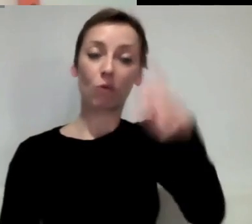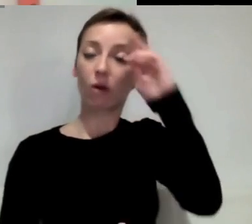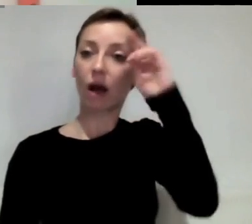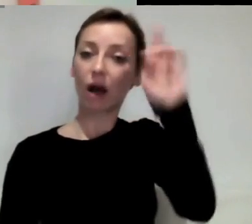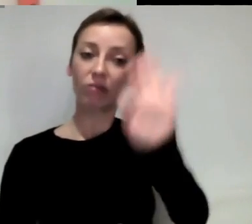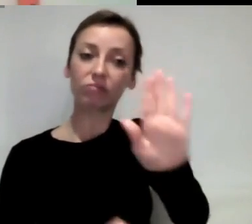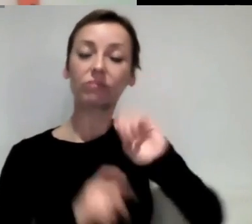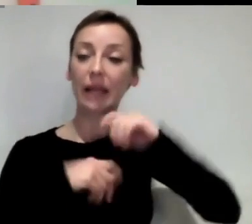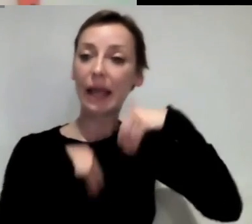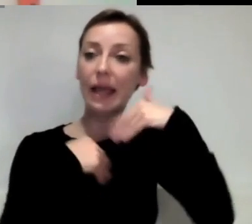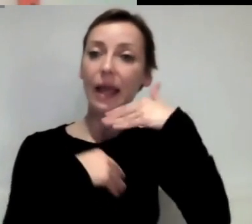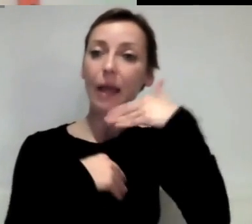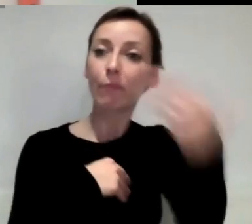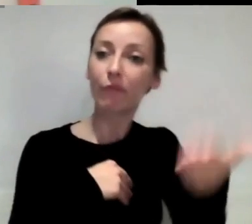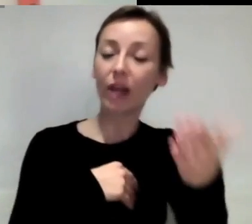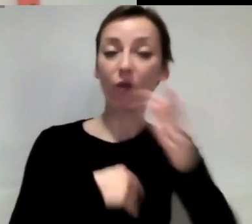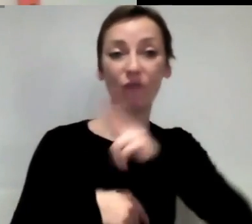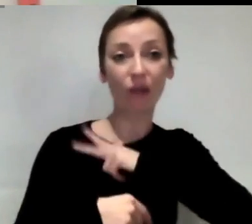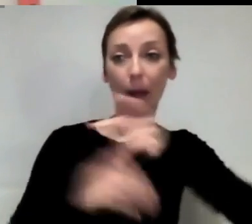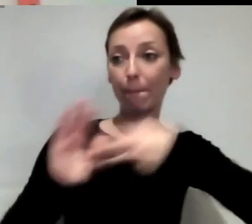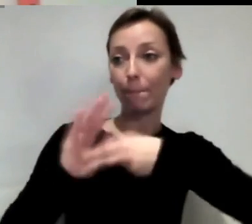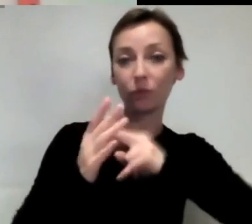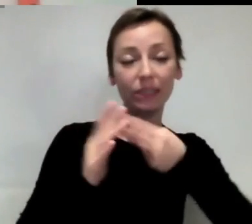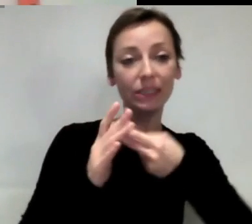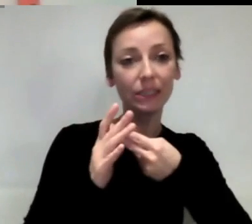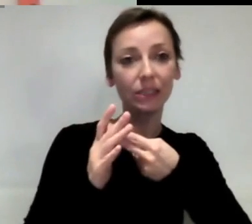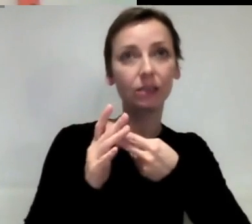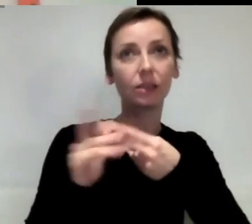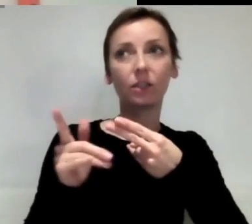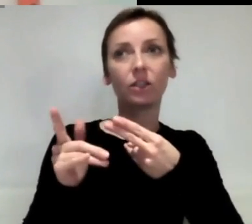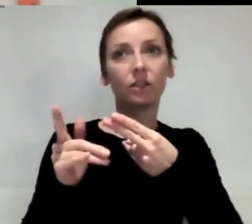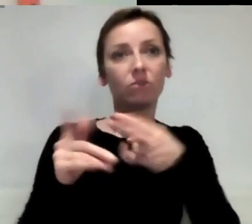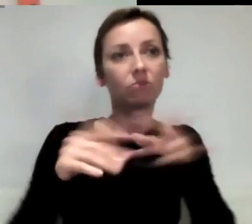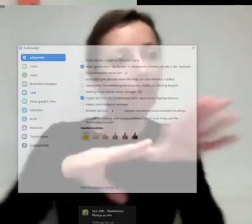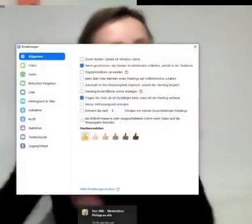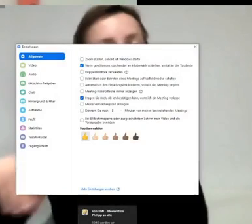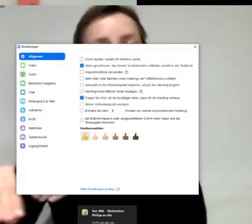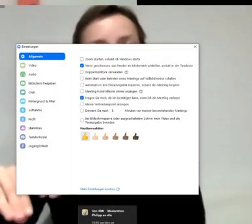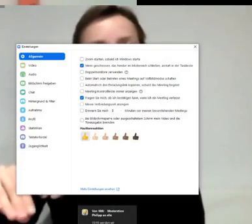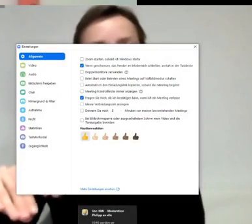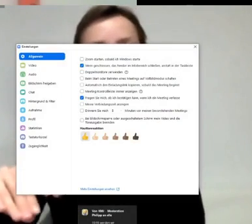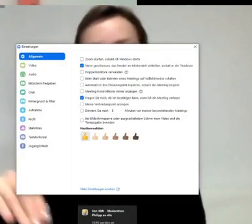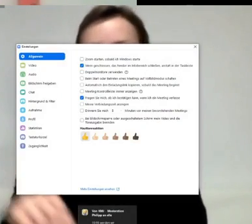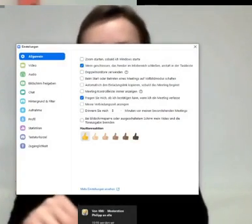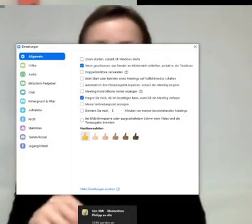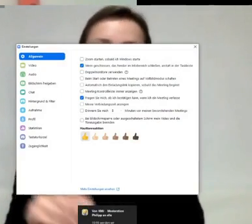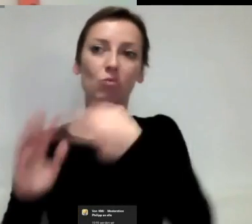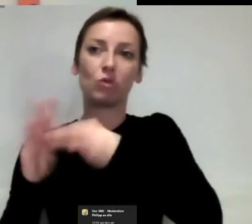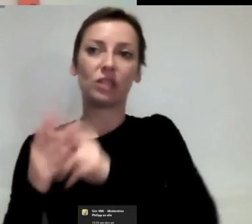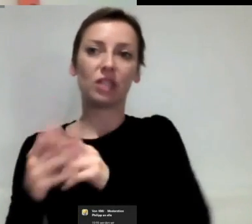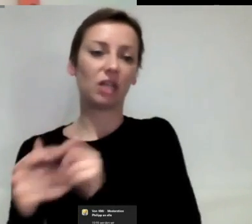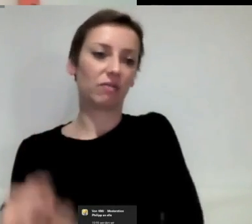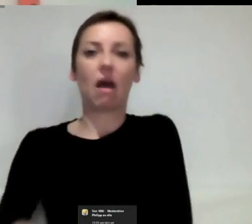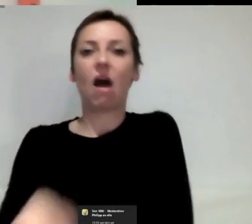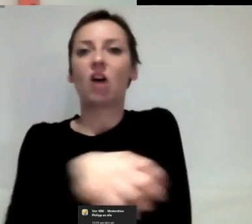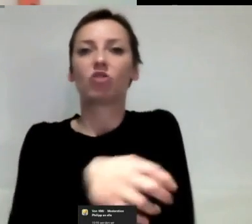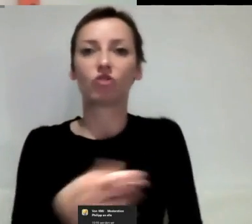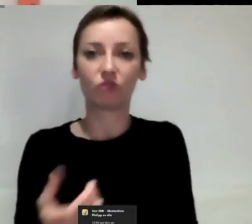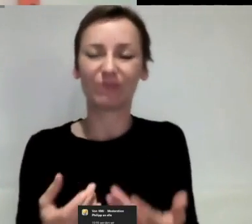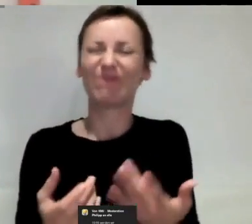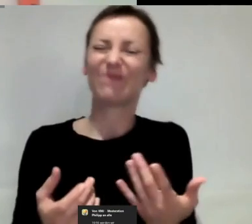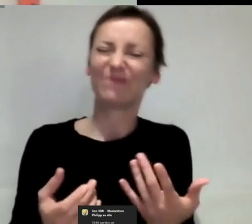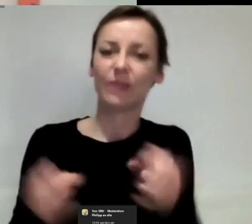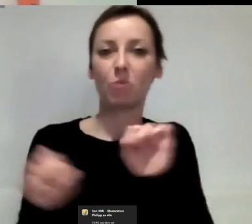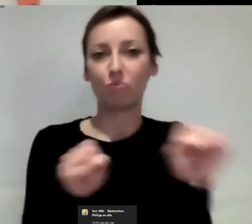auch in der Politik ein Gehör finden. Wenn das nicht der Fall ist, dann kann das tatsächlich nach hinten losgehen. Vielleicht wollen die anderen beiden